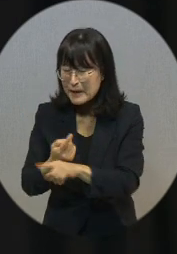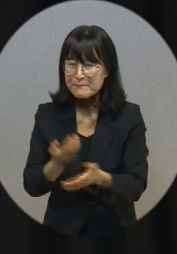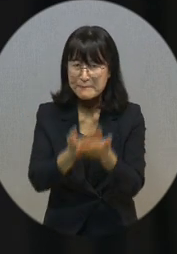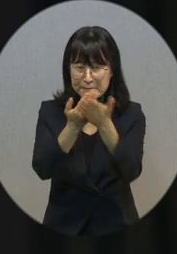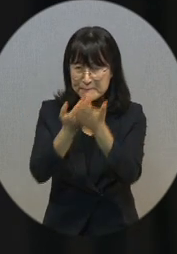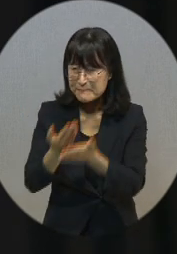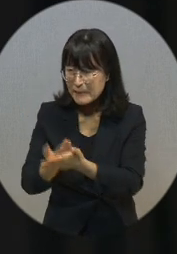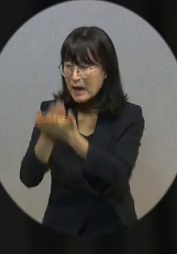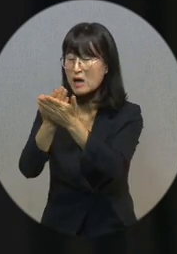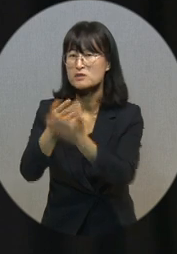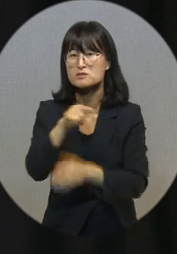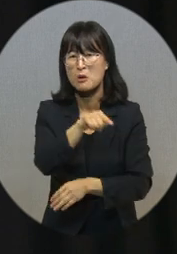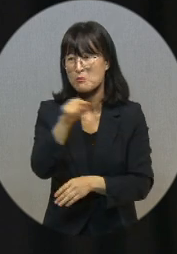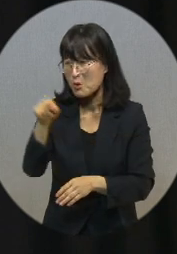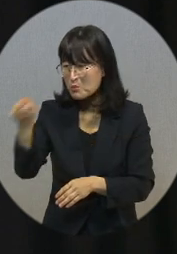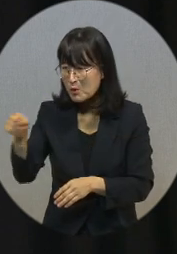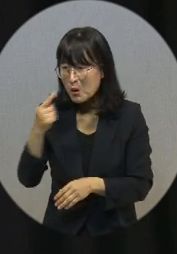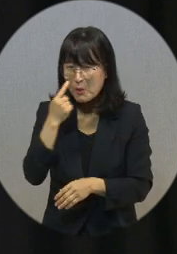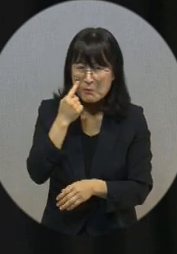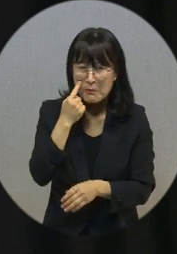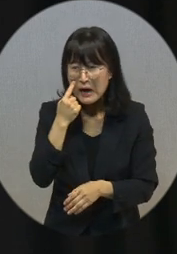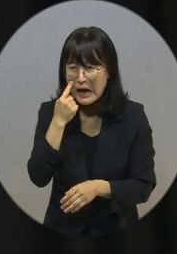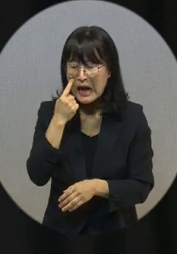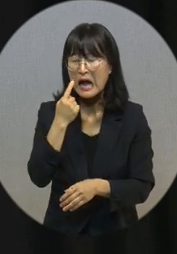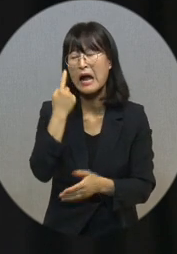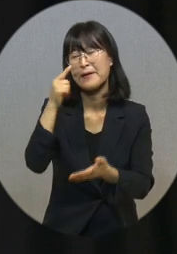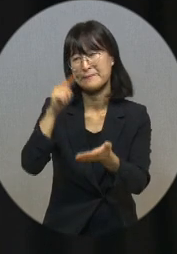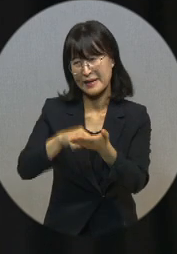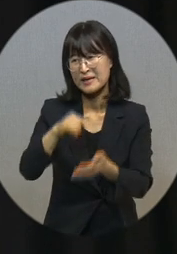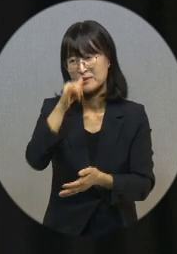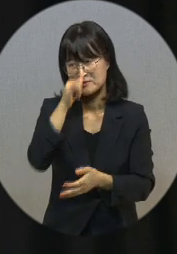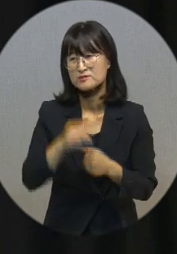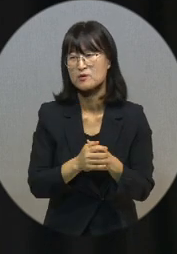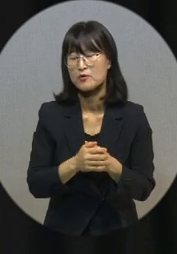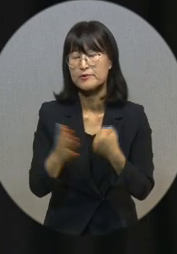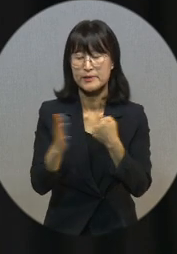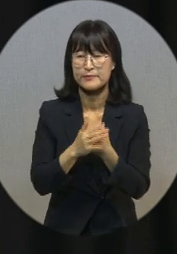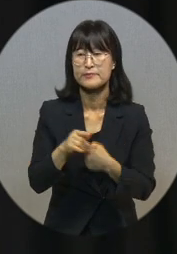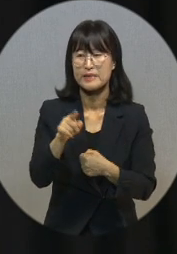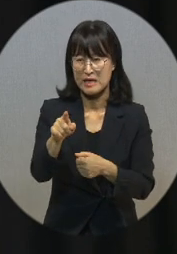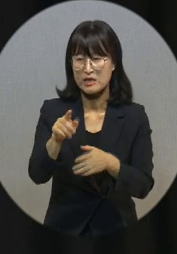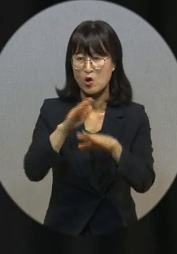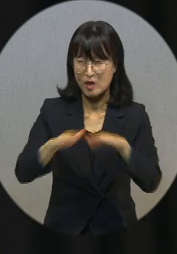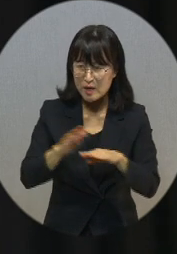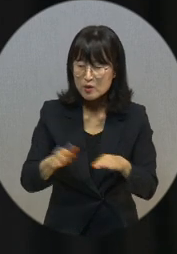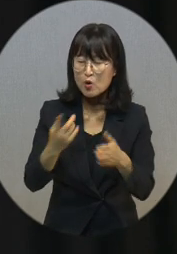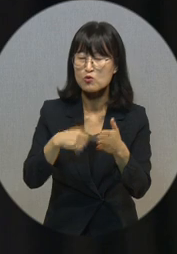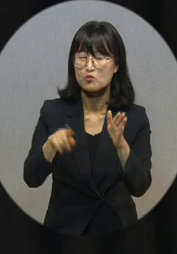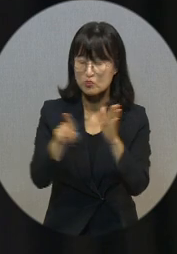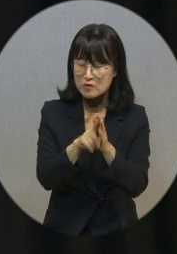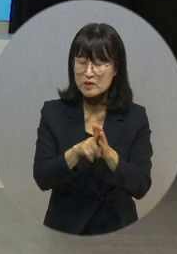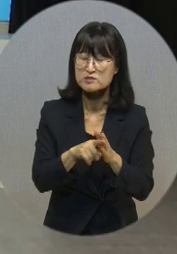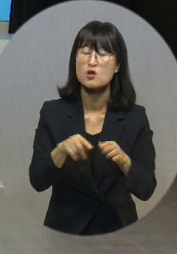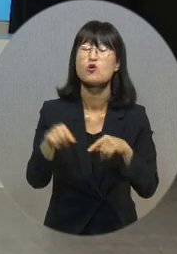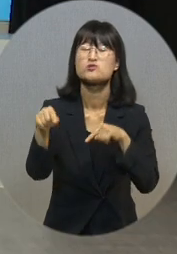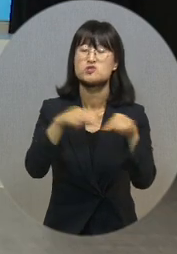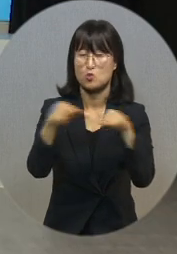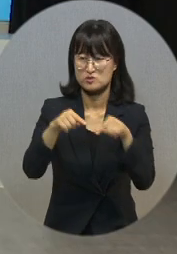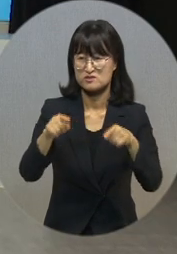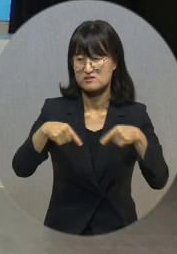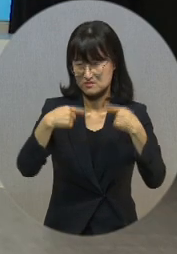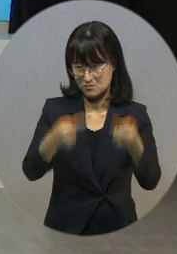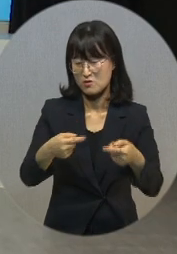저는 많이 절실하게 다가왔기 때문에 네. 또 정치의 꿈을 꾸게 된 부분이 있어서 네. 이런 것들을 임기 내에 열심히 하려고 합니다. 아,